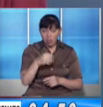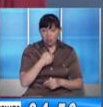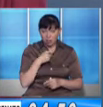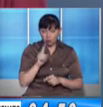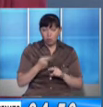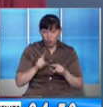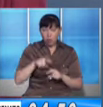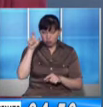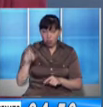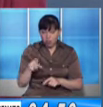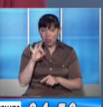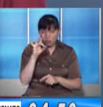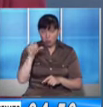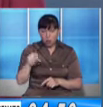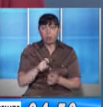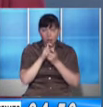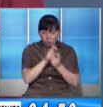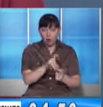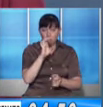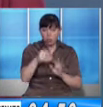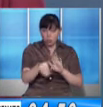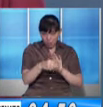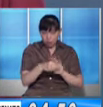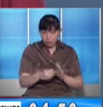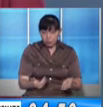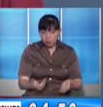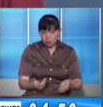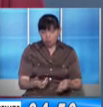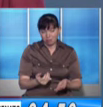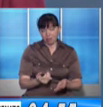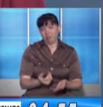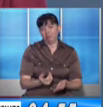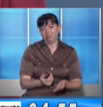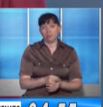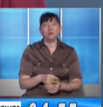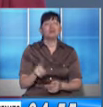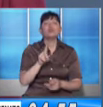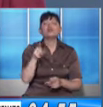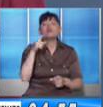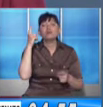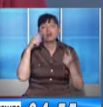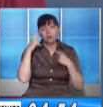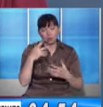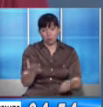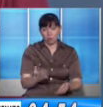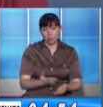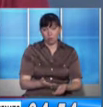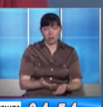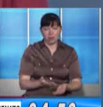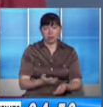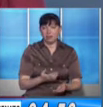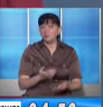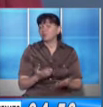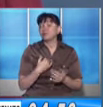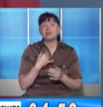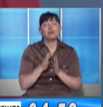lupte cu corupția în Republica Moldova? Care taxă de stat vorbiți? Nu contează, nu vă... Păi, dar și vorbiți între iurea, nu contează. Concret, nu, eu